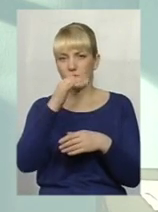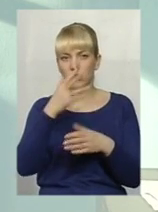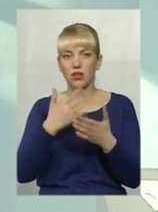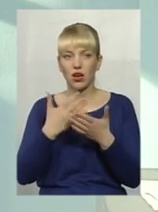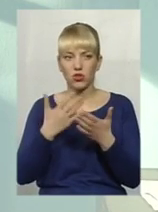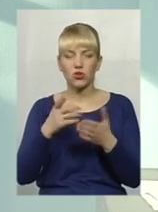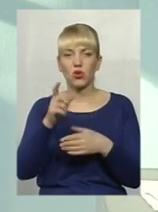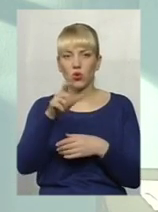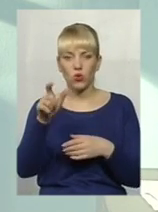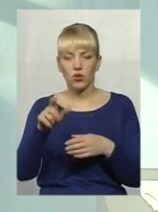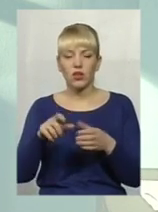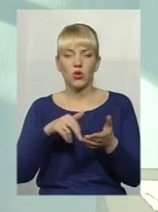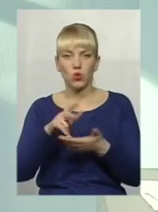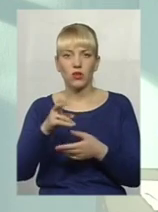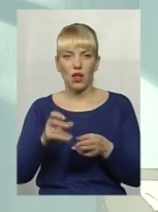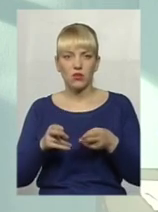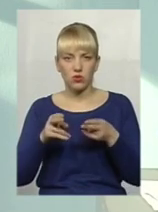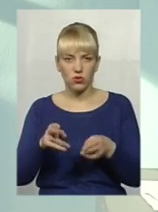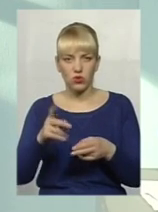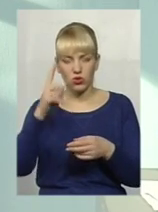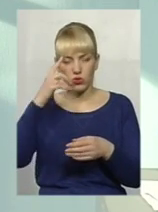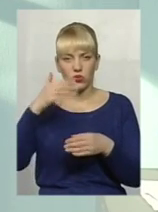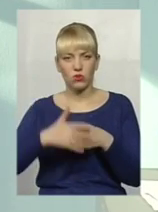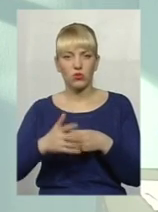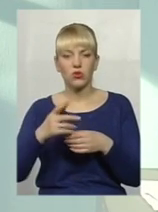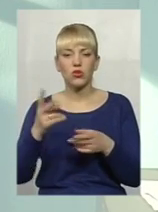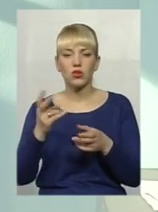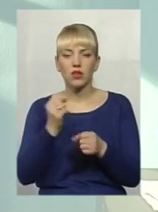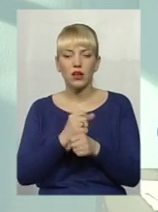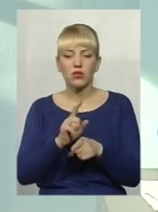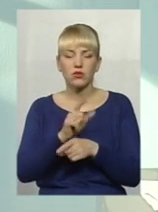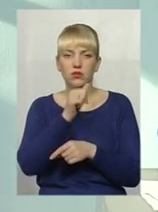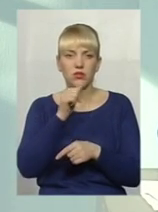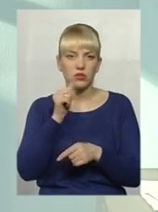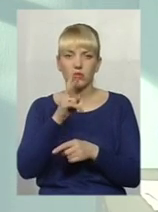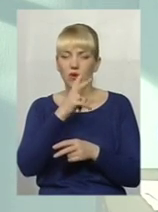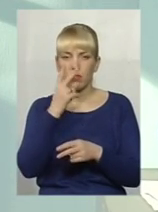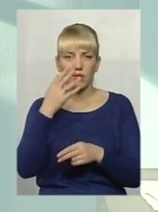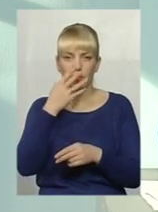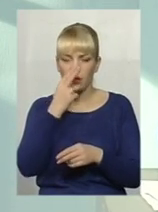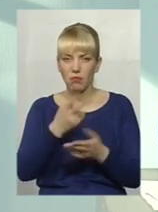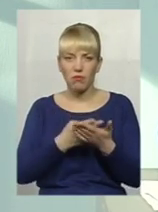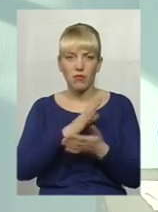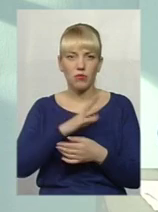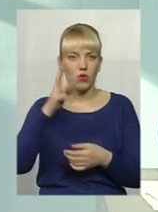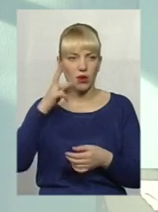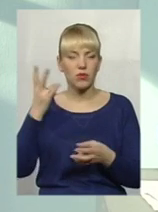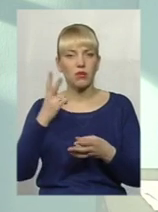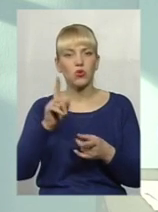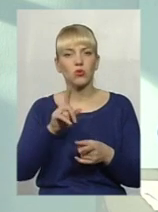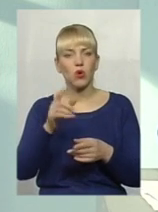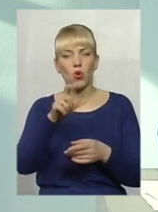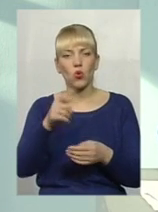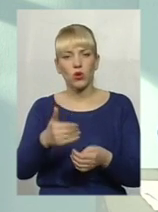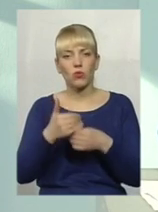вони йдуть на злочин, вони свідомо розуміють, хто їх не побачить. Якби люди, треба, щоб люди допомагали. Ми не раз говоримо про те, що